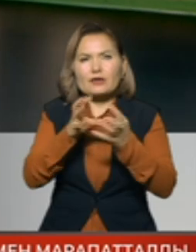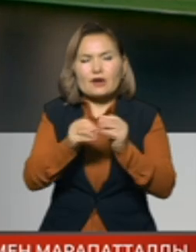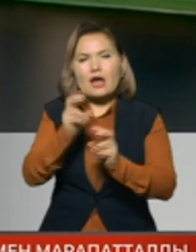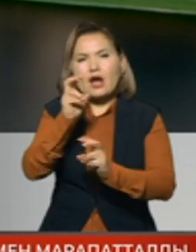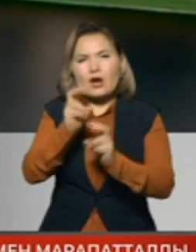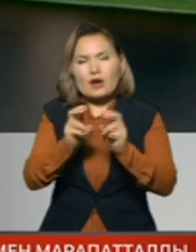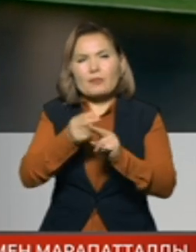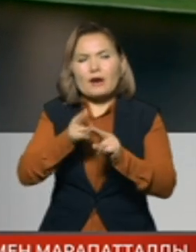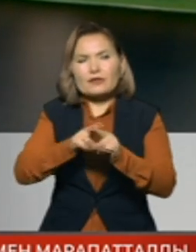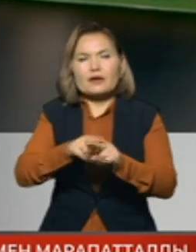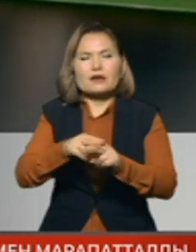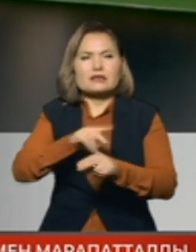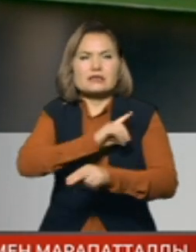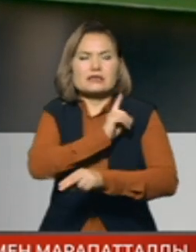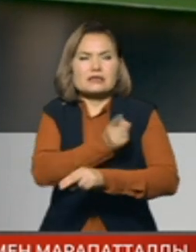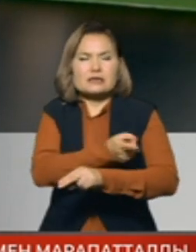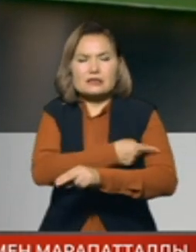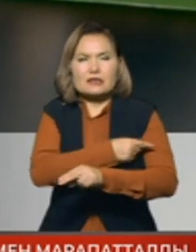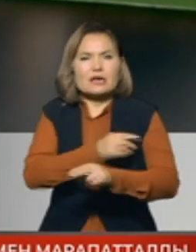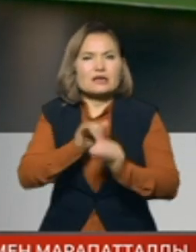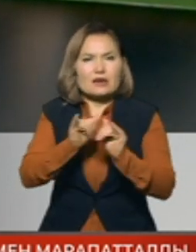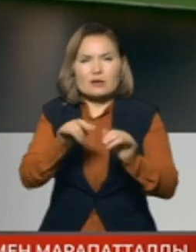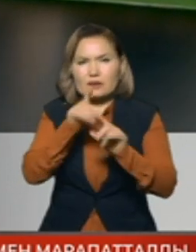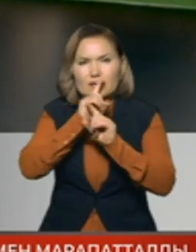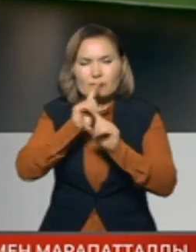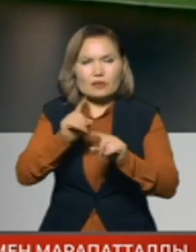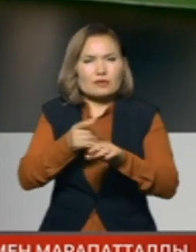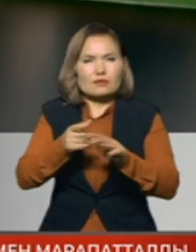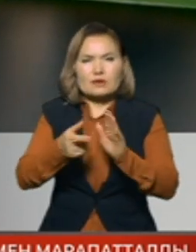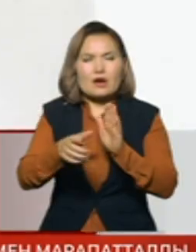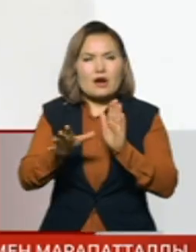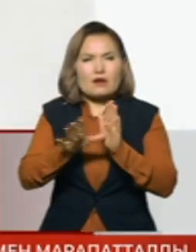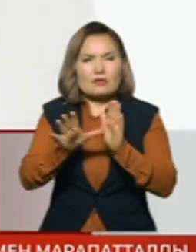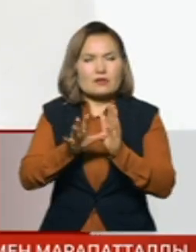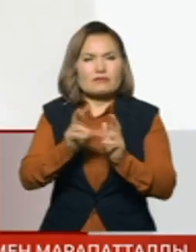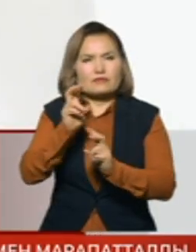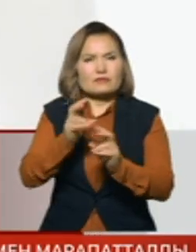өнеркәсібі де, экономикасы да дамымайды дейді маман.